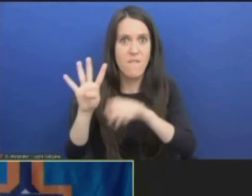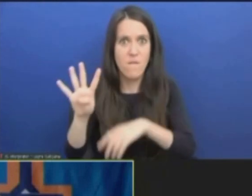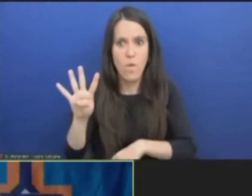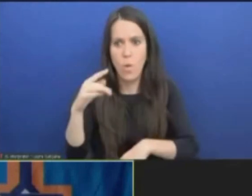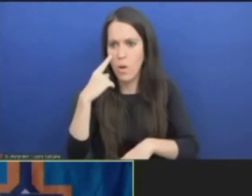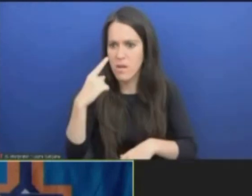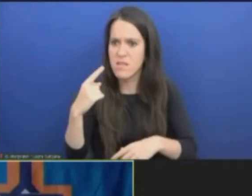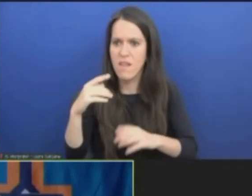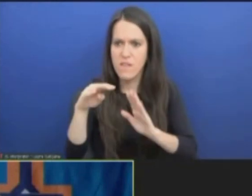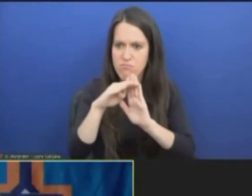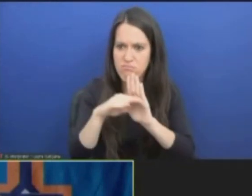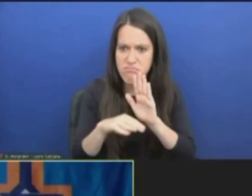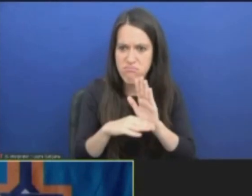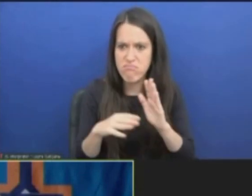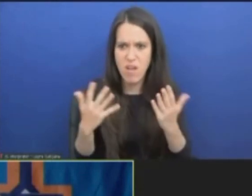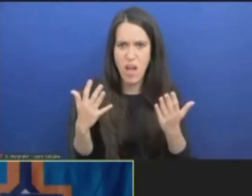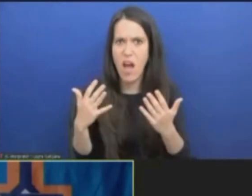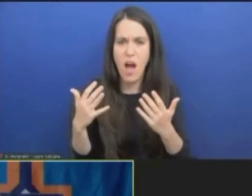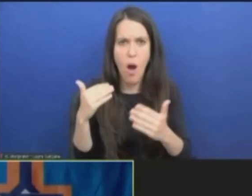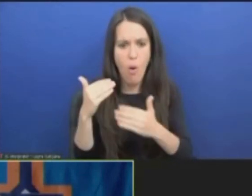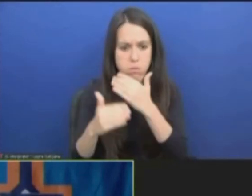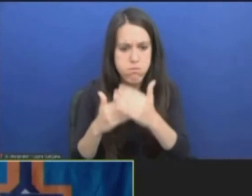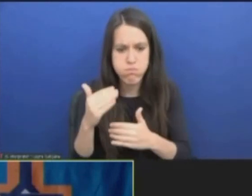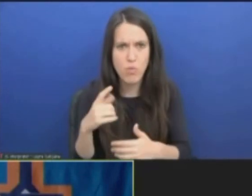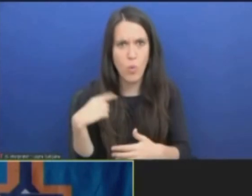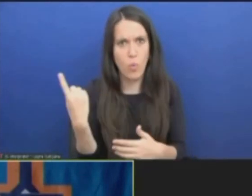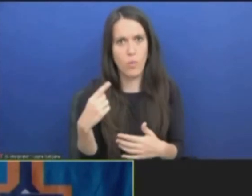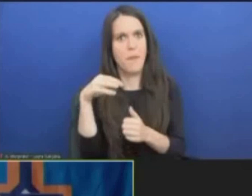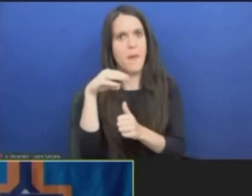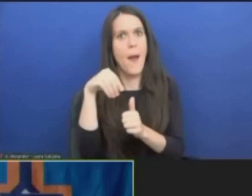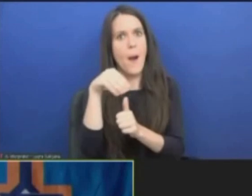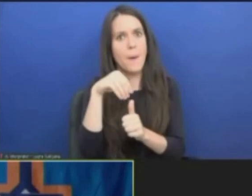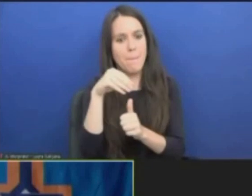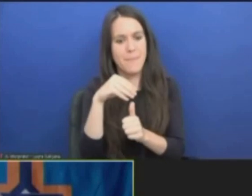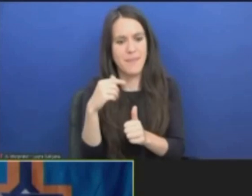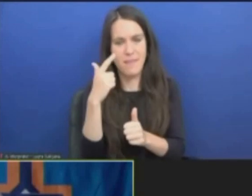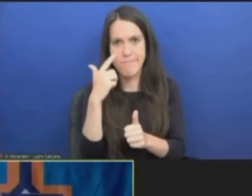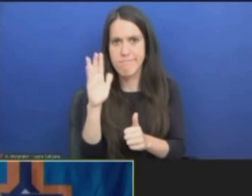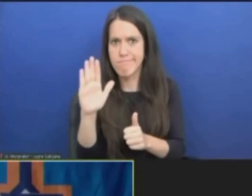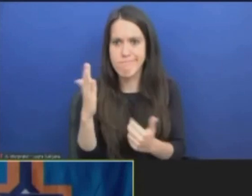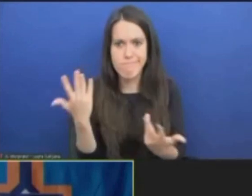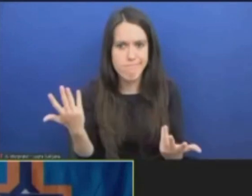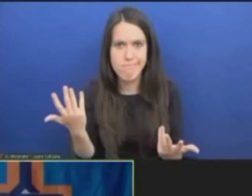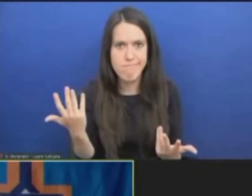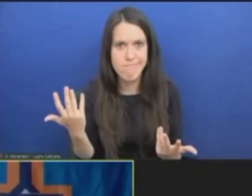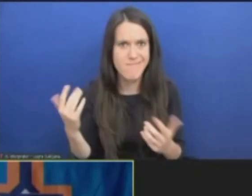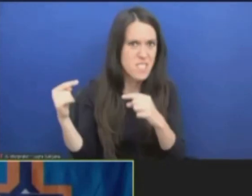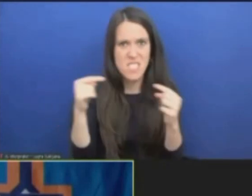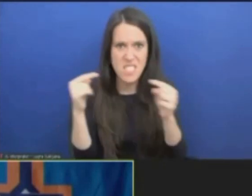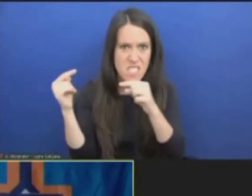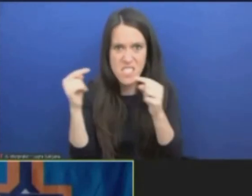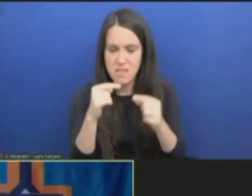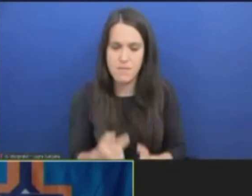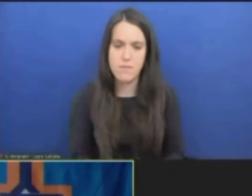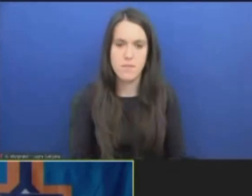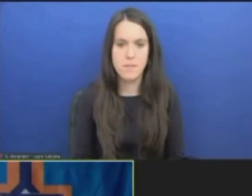нарушение территориальной целостности западной армении прав армянского народа на самоопределение открытие 12 апреля 2021